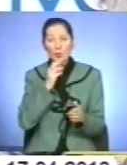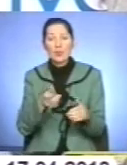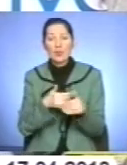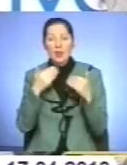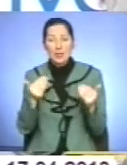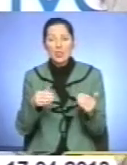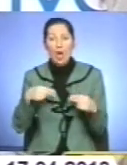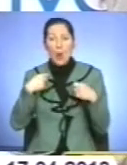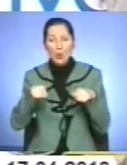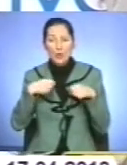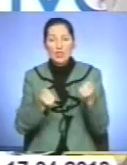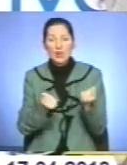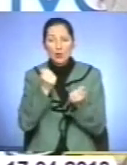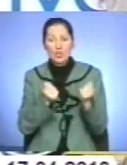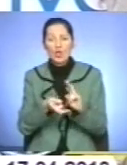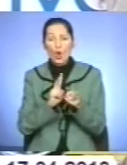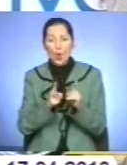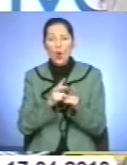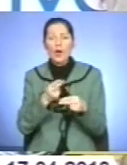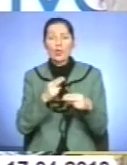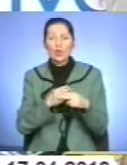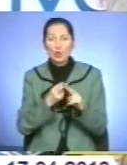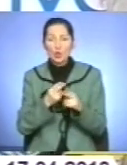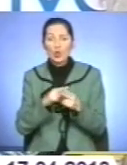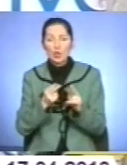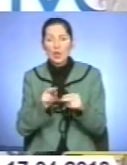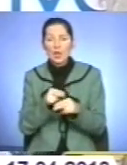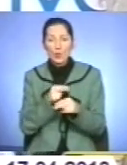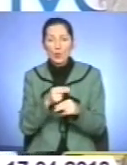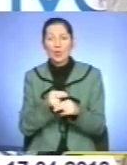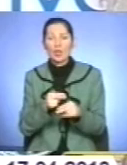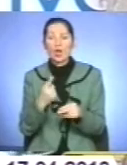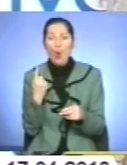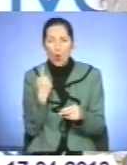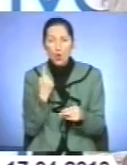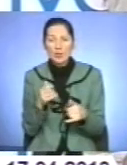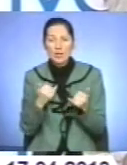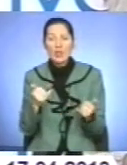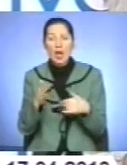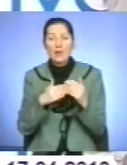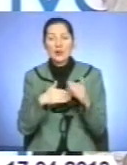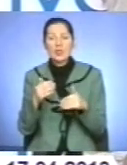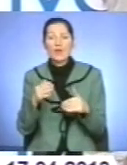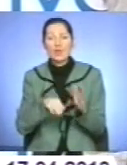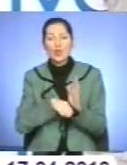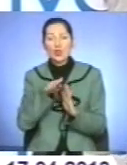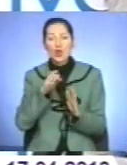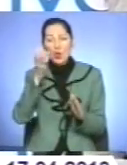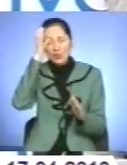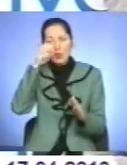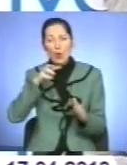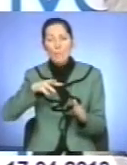кухарів, слюсарів-ремонтників, газоелектрозварників, охоронців, для фахівців з вищою освітою – це менеджери,